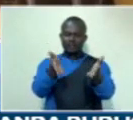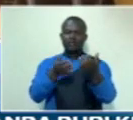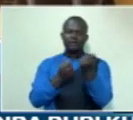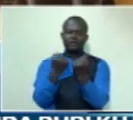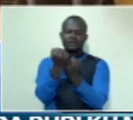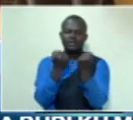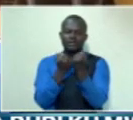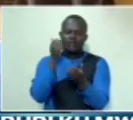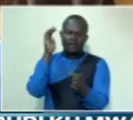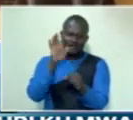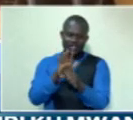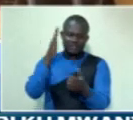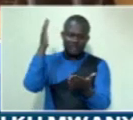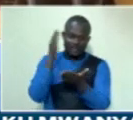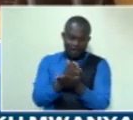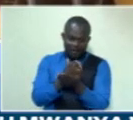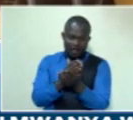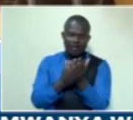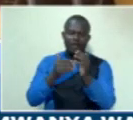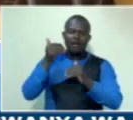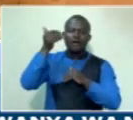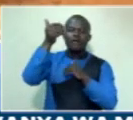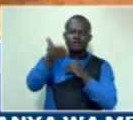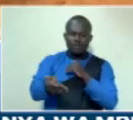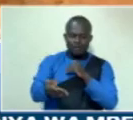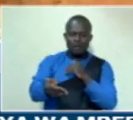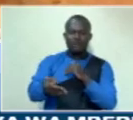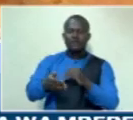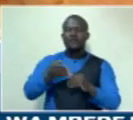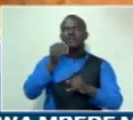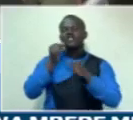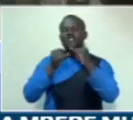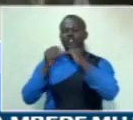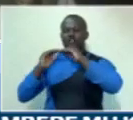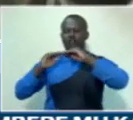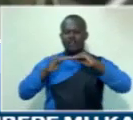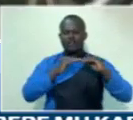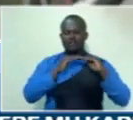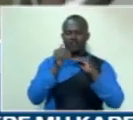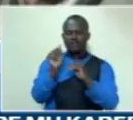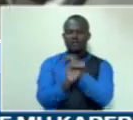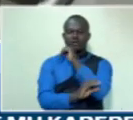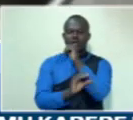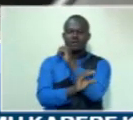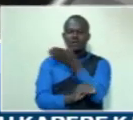akenshi birahagarara, noneho ndetse no mu rwego mpuzamahanga ibyo bihugu